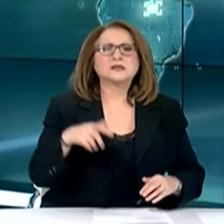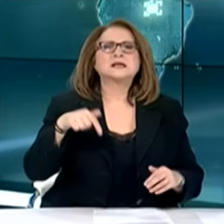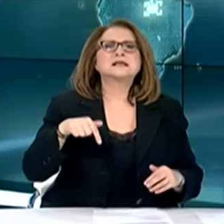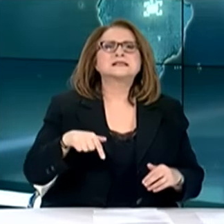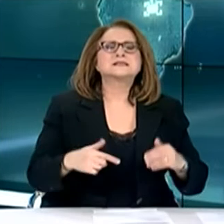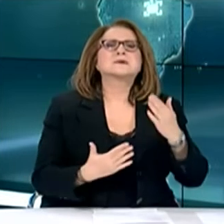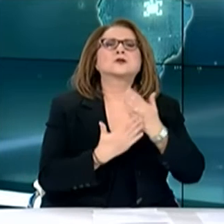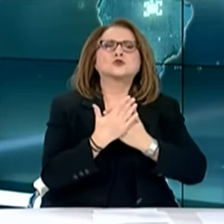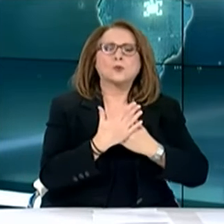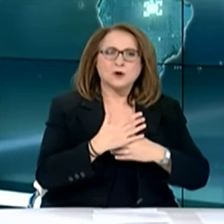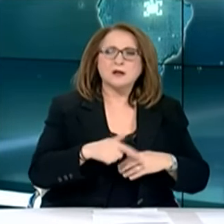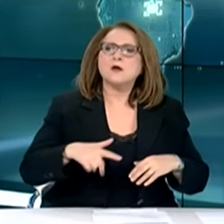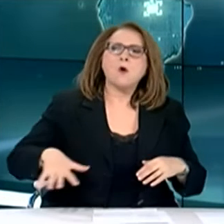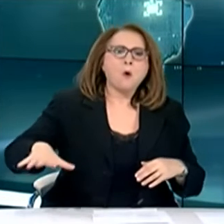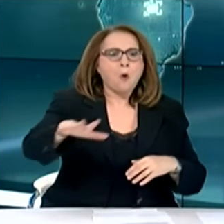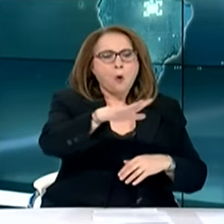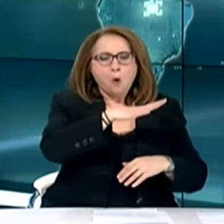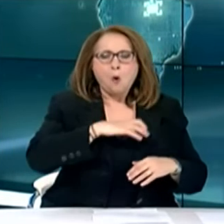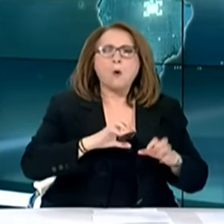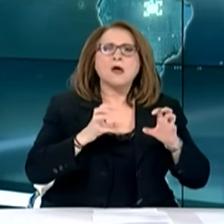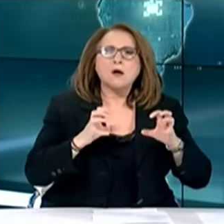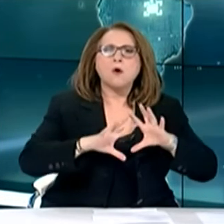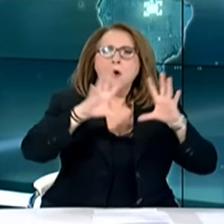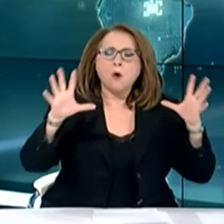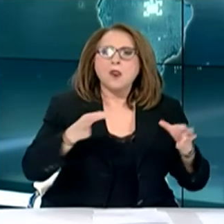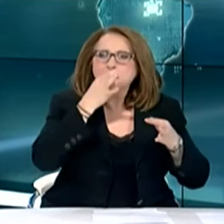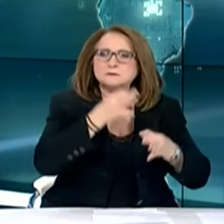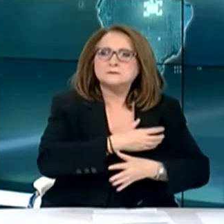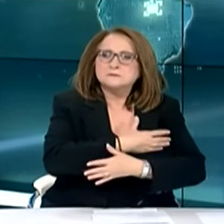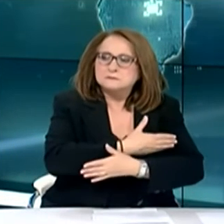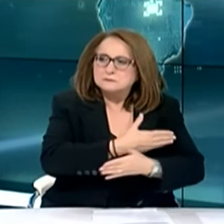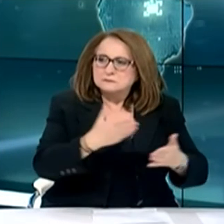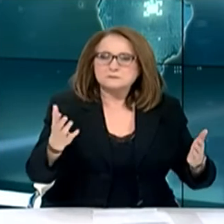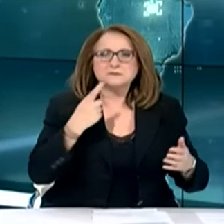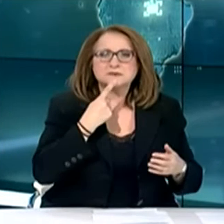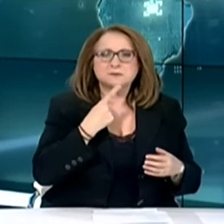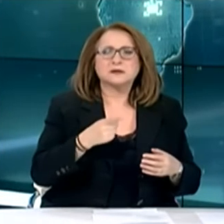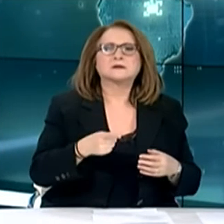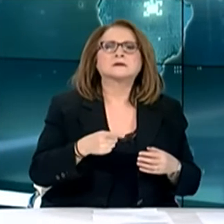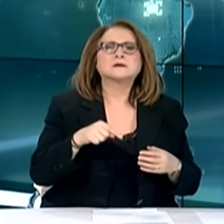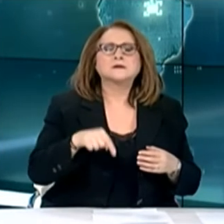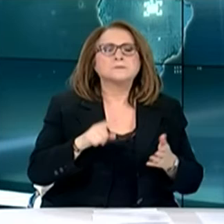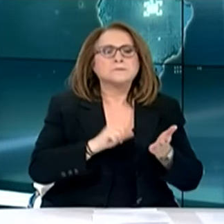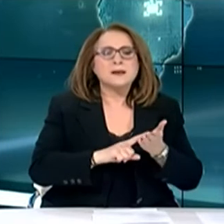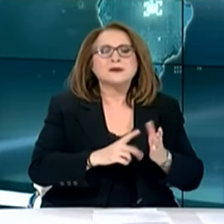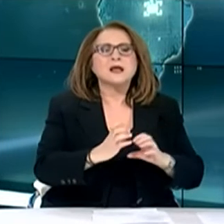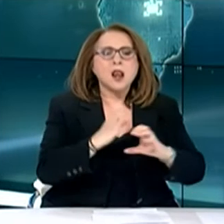πρωί, τα μέσα μαζικής μεταφοράς πρέπει να λειτουργούν κατά το δυνατόν με λιγότερο